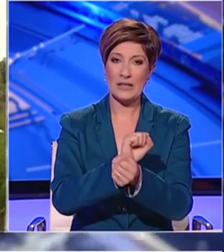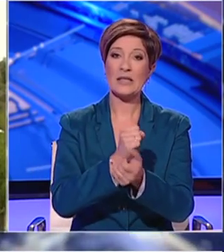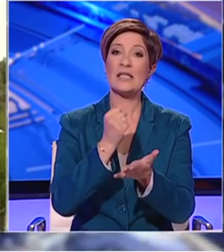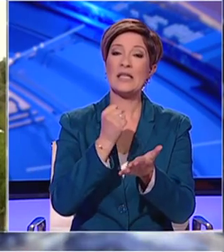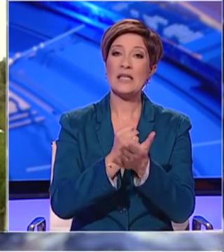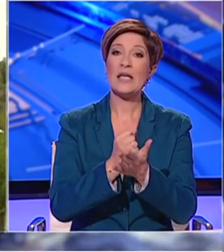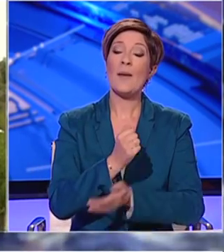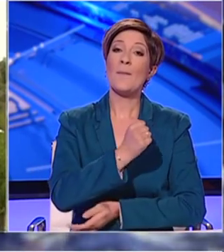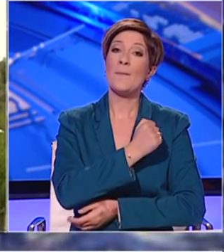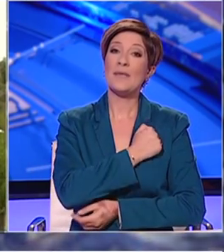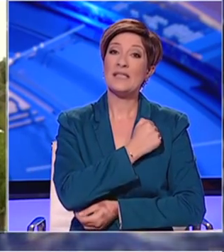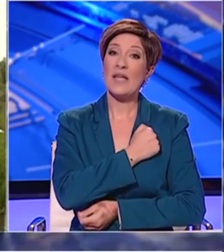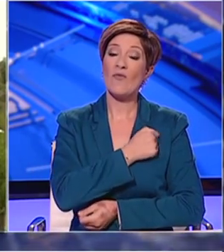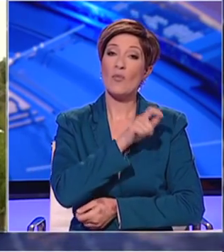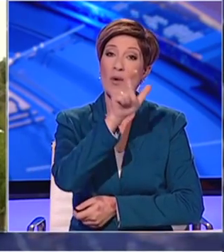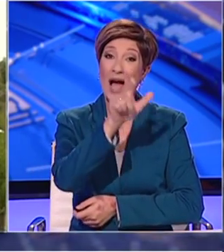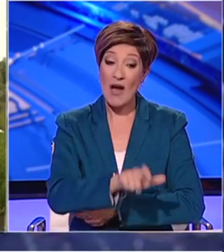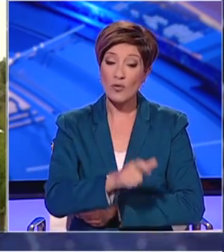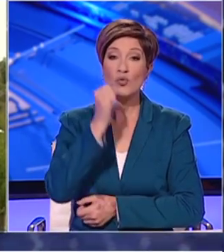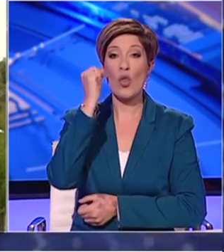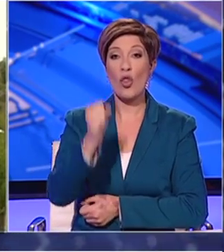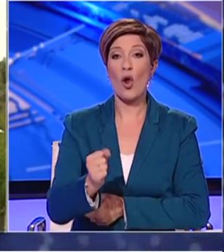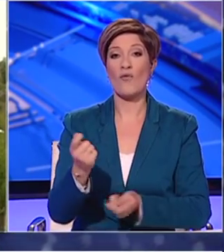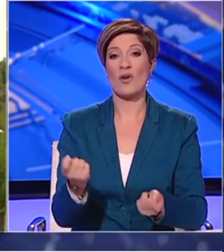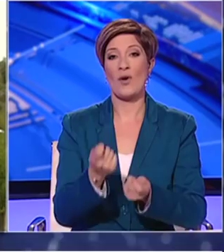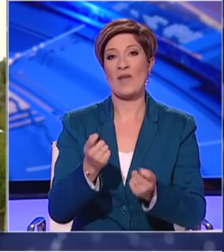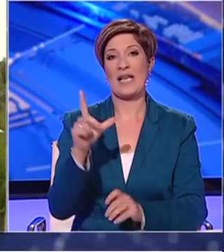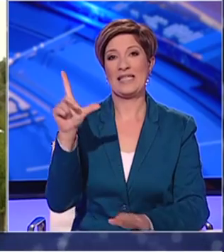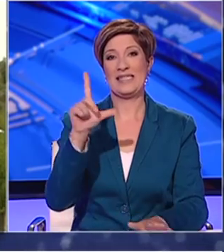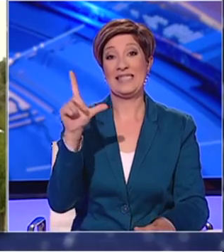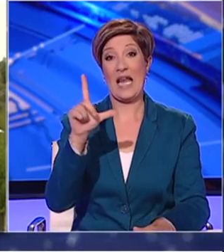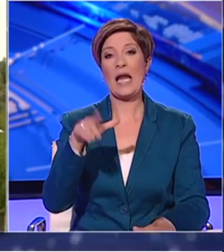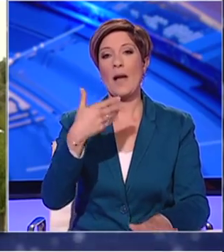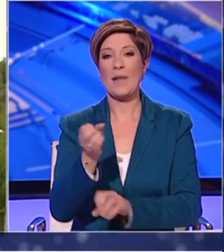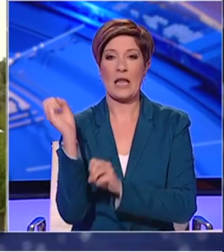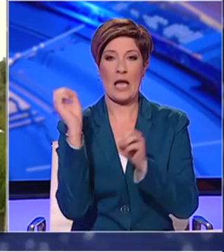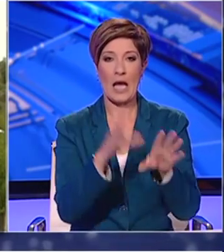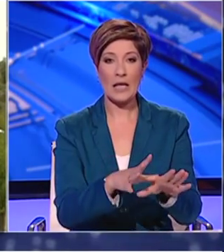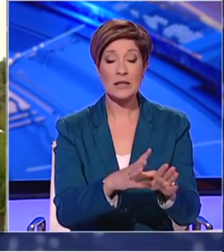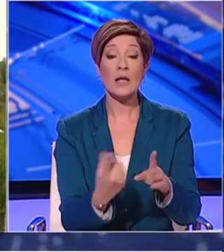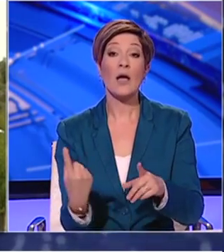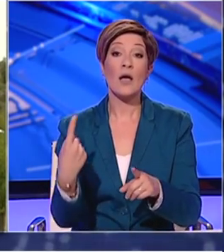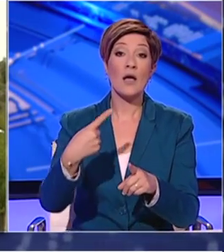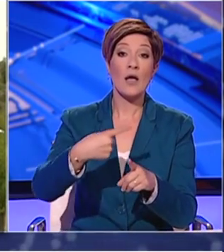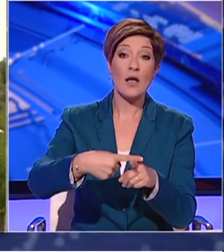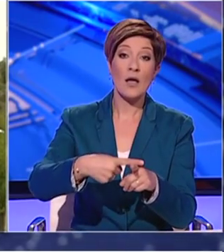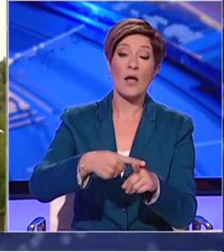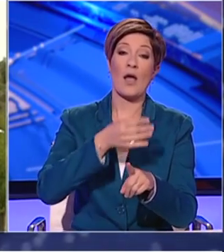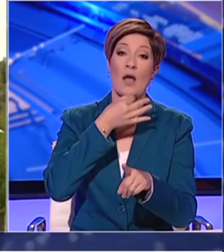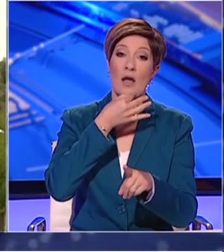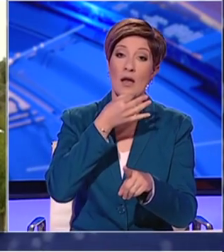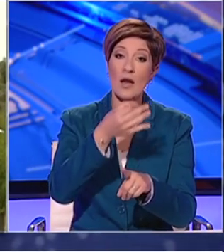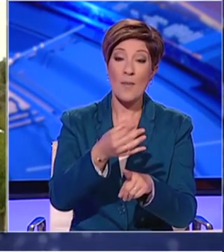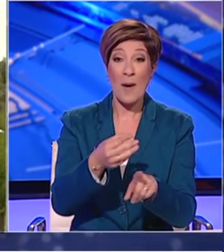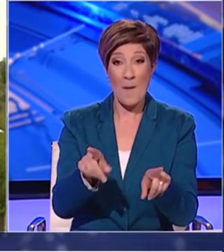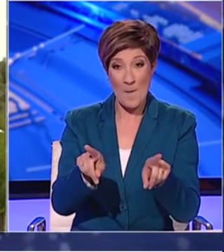καθότι εκτιμάται ότι η στιγερή δολοφονία διαπράχθηκε στη Λάρνακα. Τώρα, Γιάννη, πρέπει να πούμε ότι